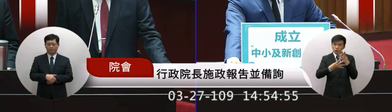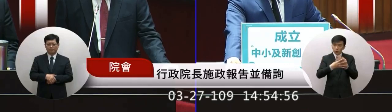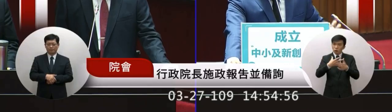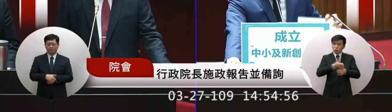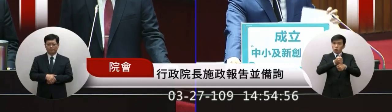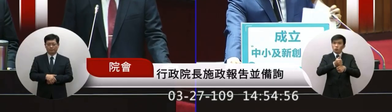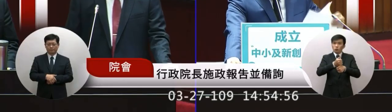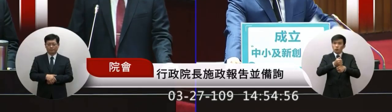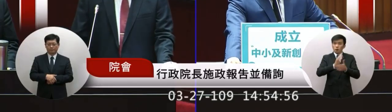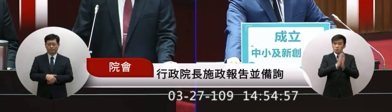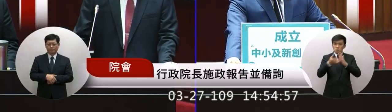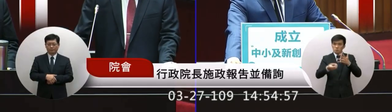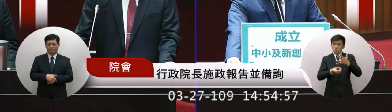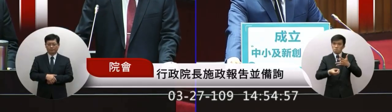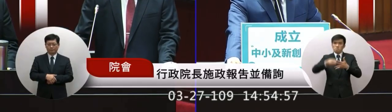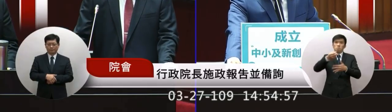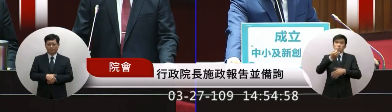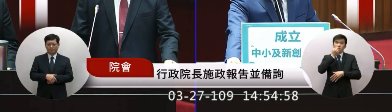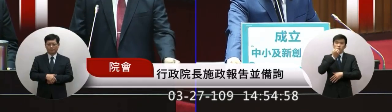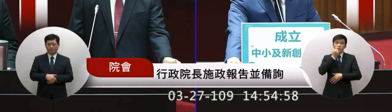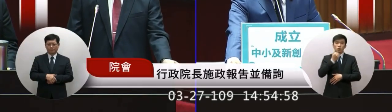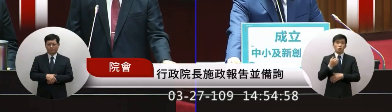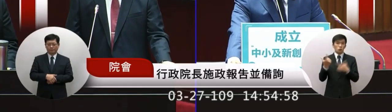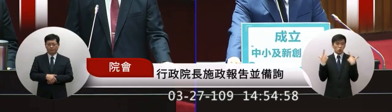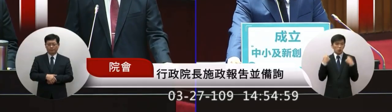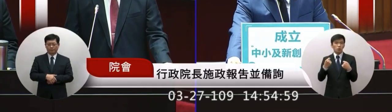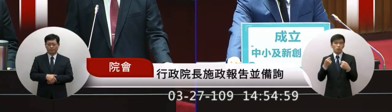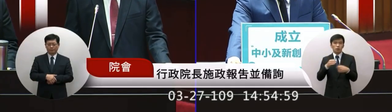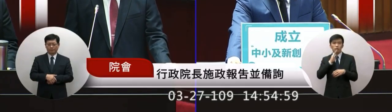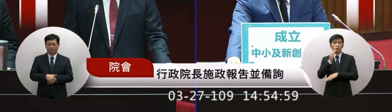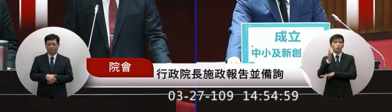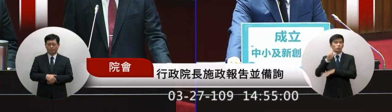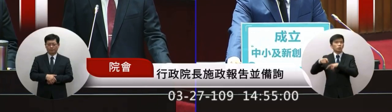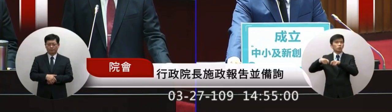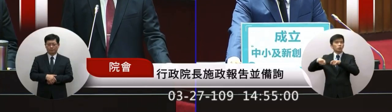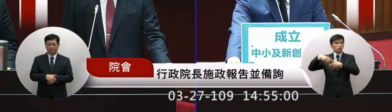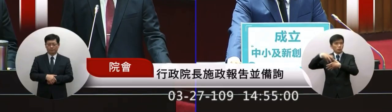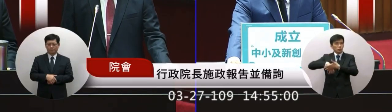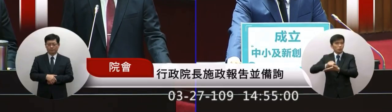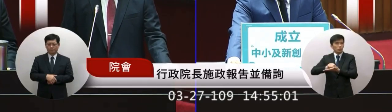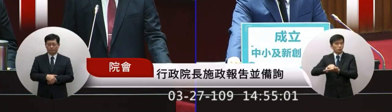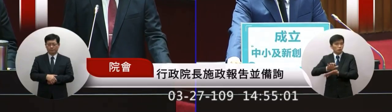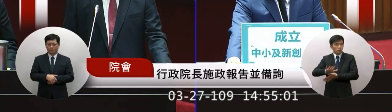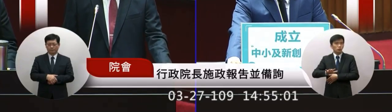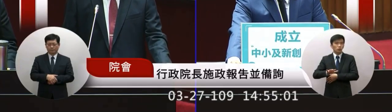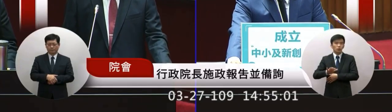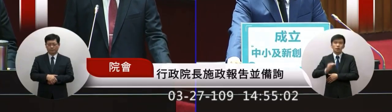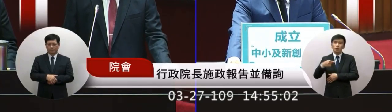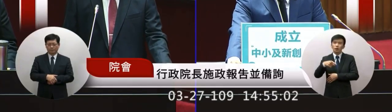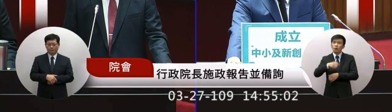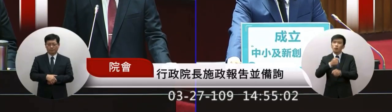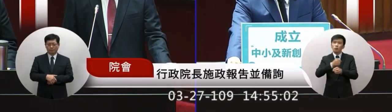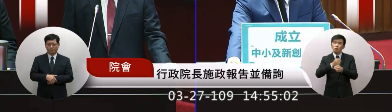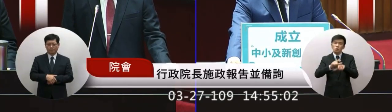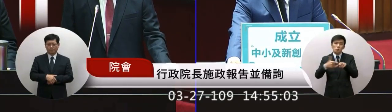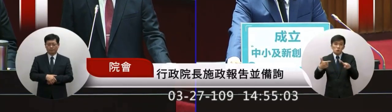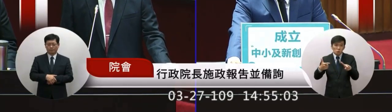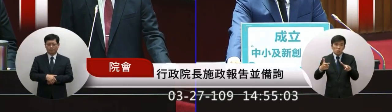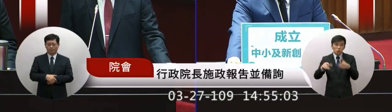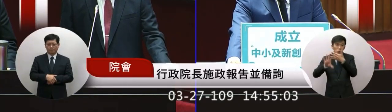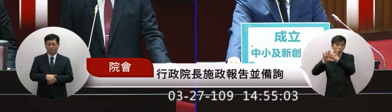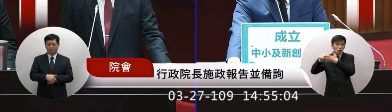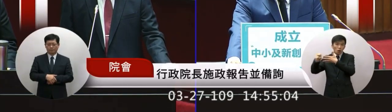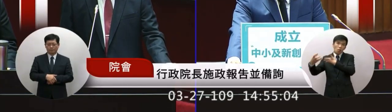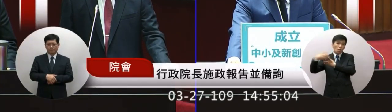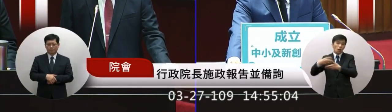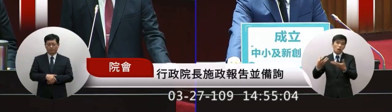高。因为中小企业处目前只是属于这个政策执行的单位，那中小企业处基本上它的业务范围也没有涵盖到海外的台商。